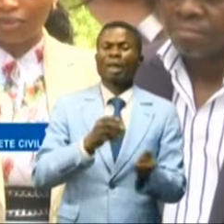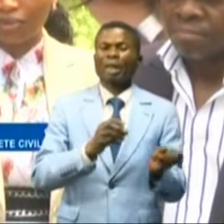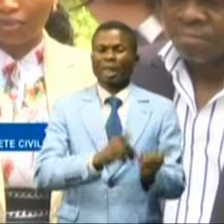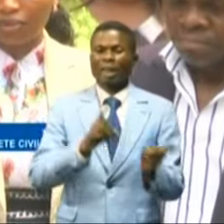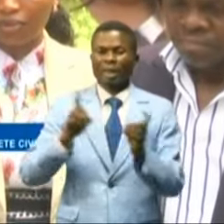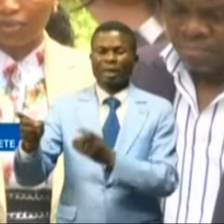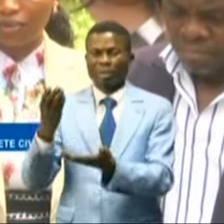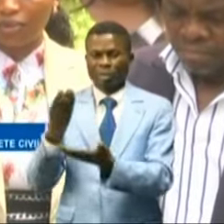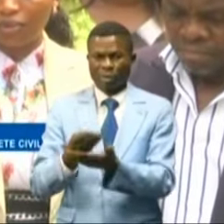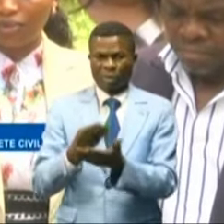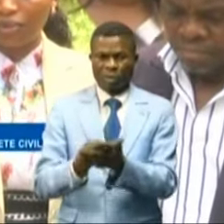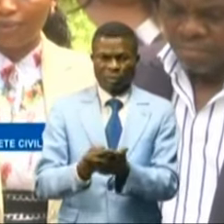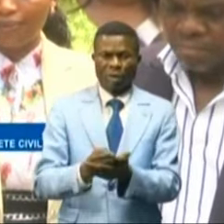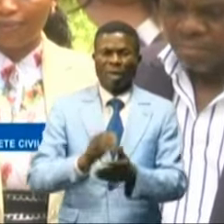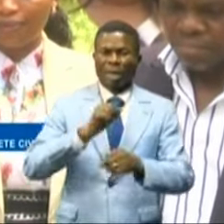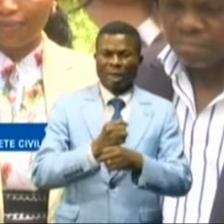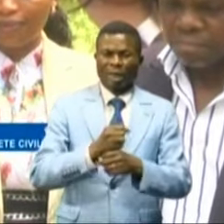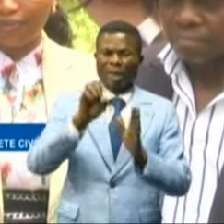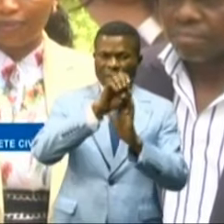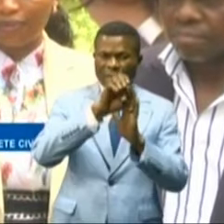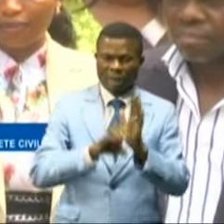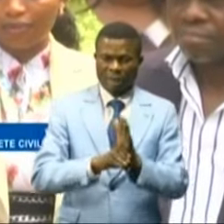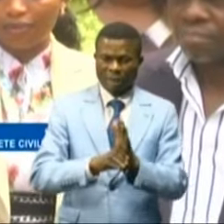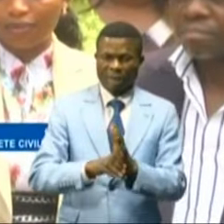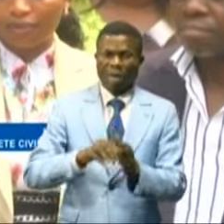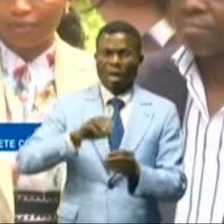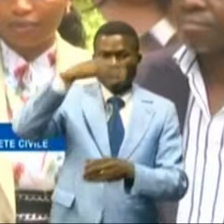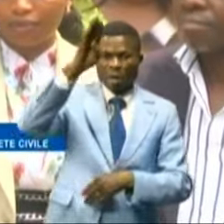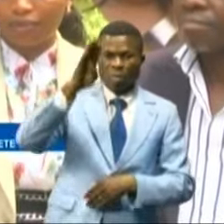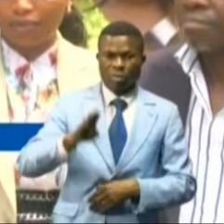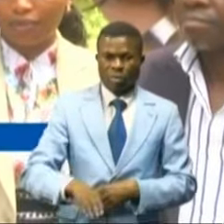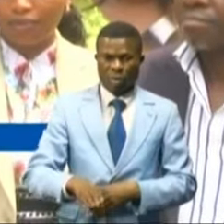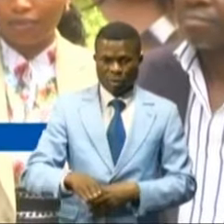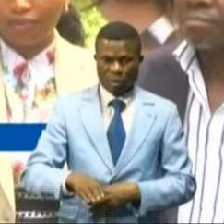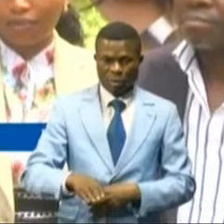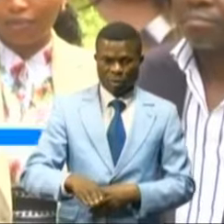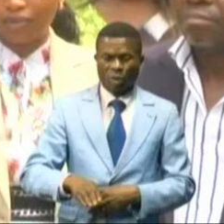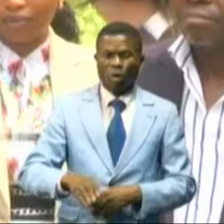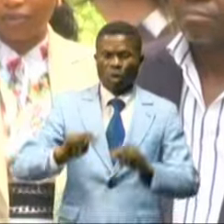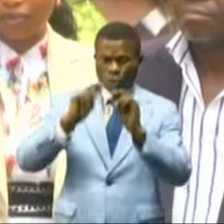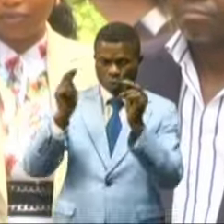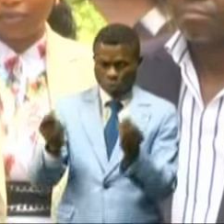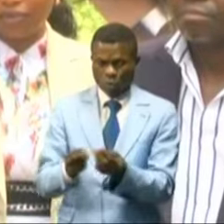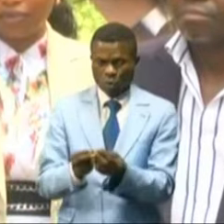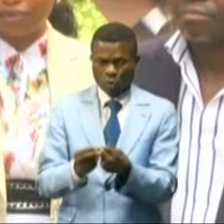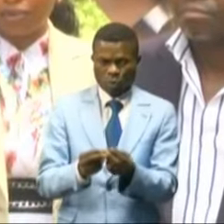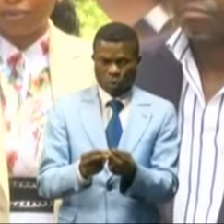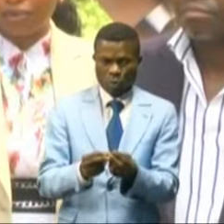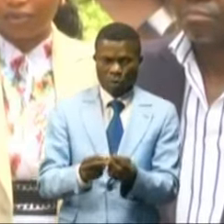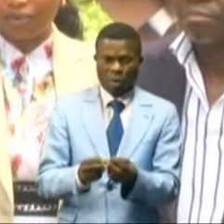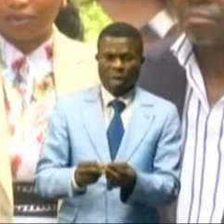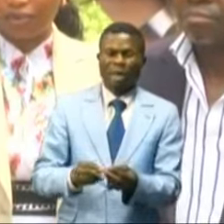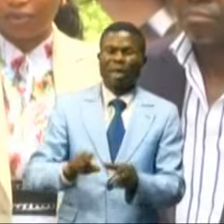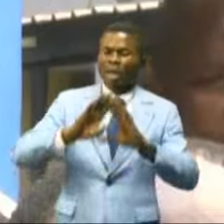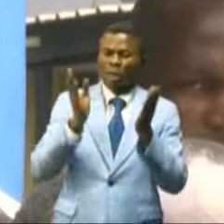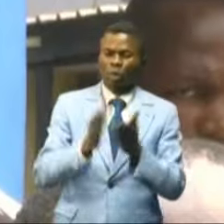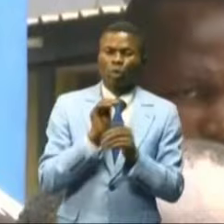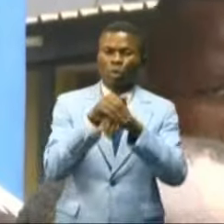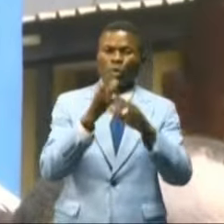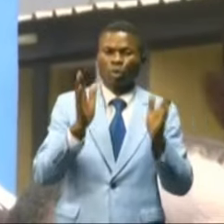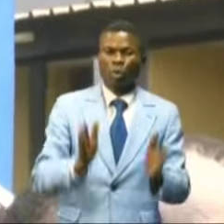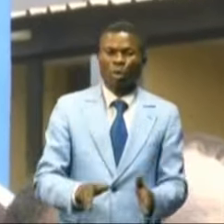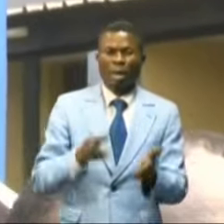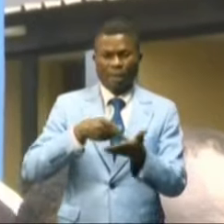à l'institutionnalisation du pourcentage des rétrocommissions sur presque tous les engagements